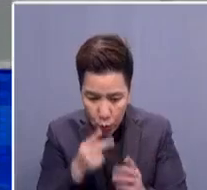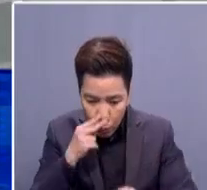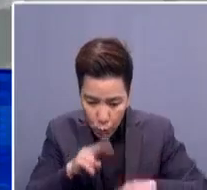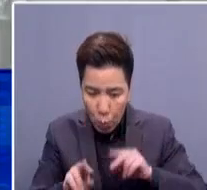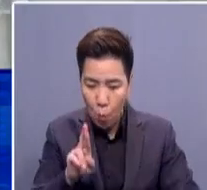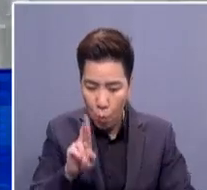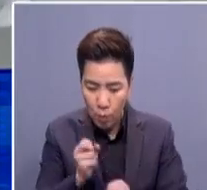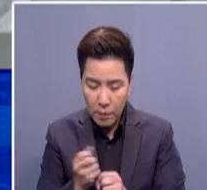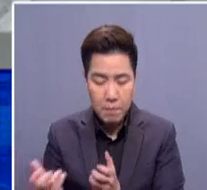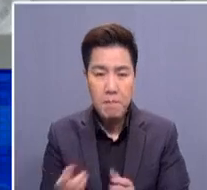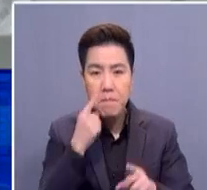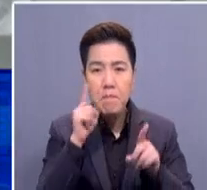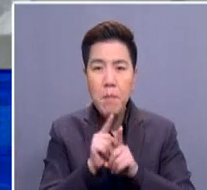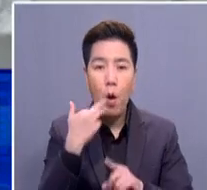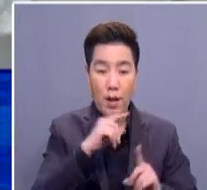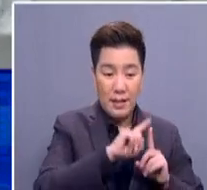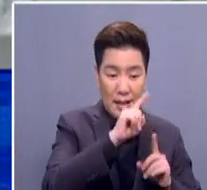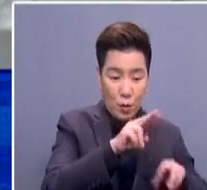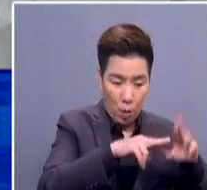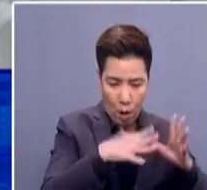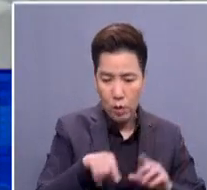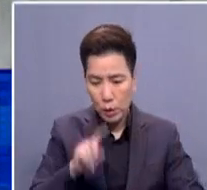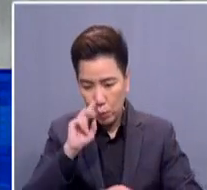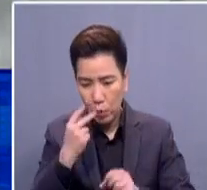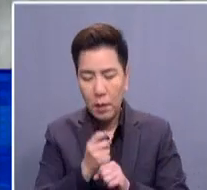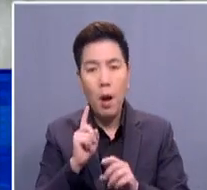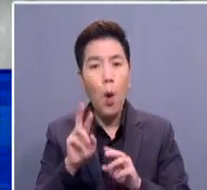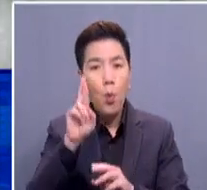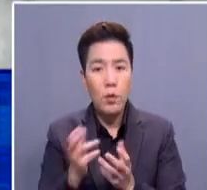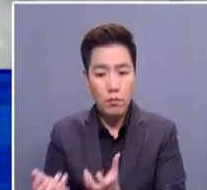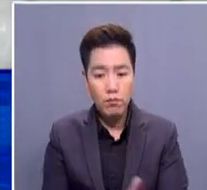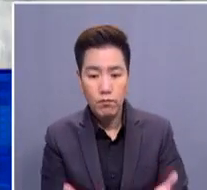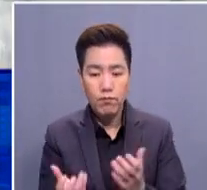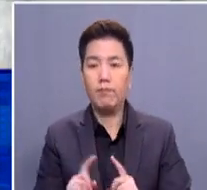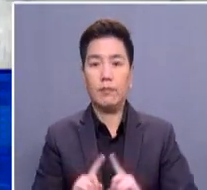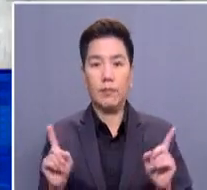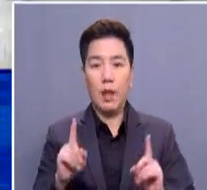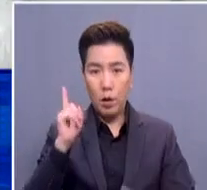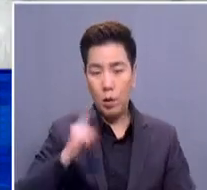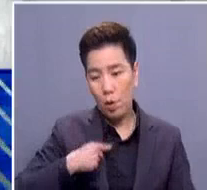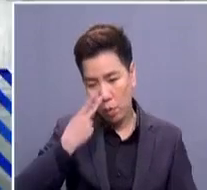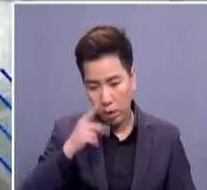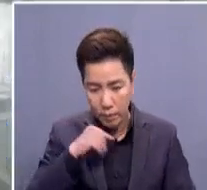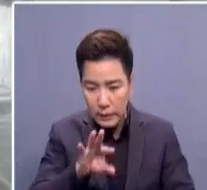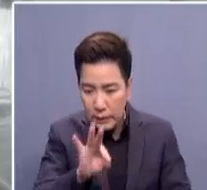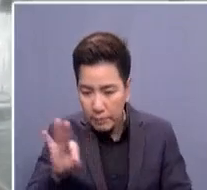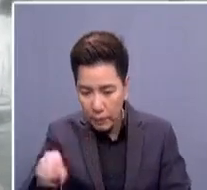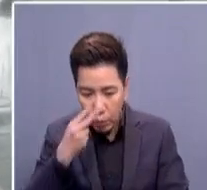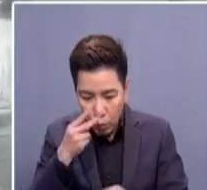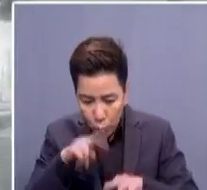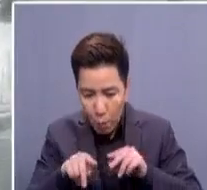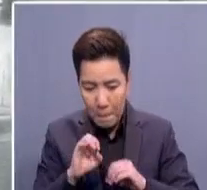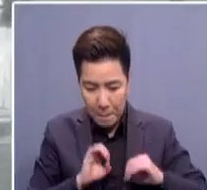และรุ่นของการผลิตเช่นเดียวกับรถแรกนะคะเพราะว่าฟาร์มผลิตของแต่ละรุ่นนั้นแตกต่างกันค่ะต้องมีการสุ่มตรวจให้แน่